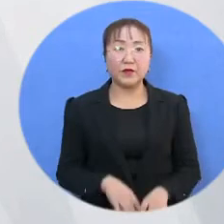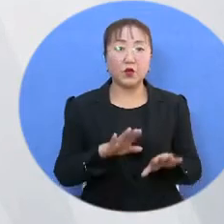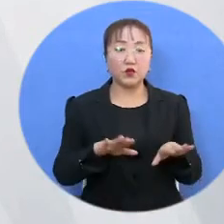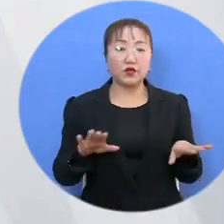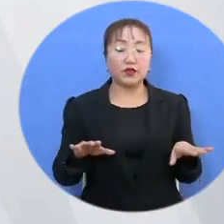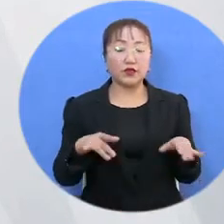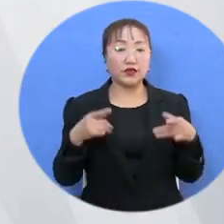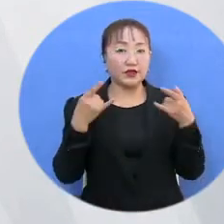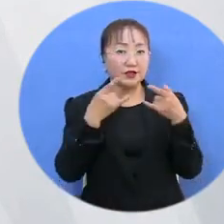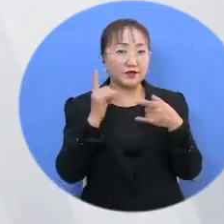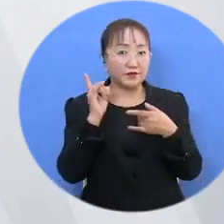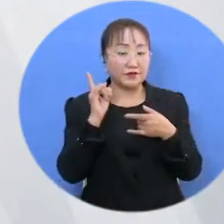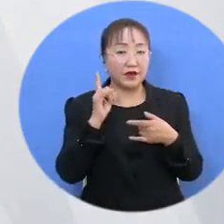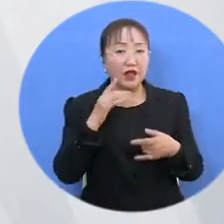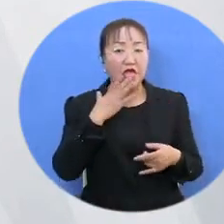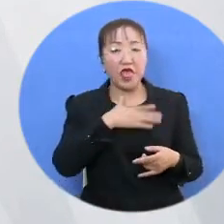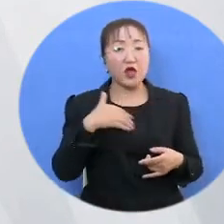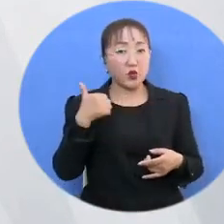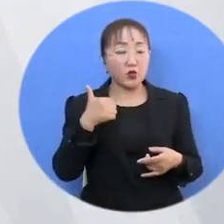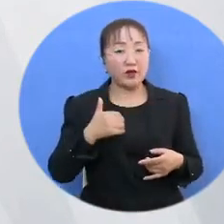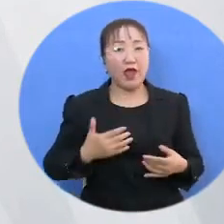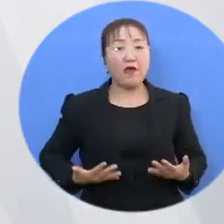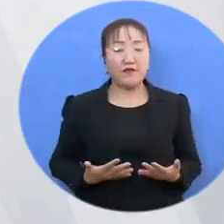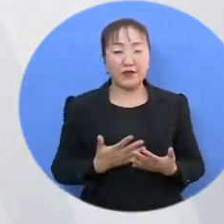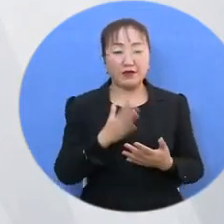Хүүхдүүдэд дэлгэцэн дээр эрүүл амьдралын 5 дадлыг харуулж байна.